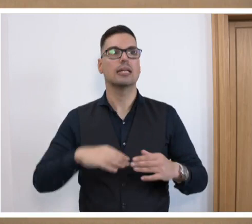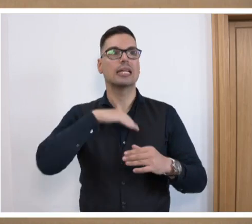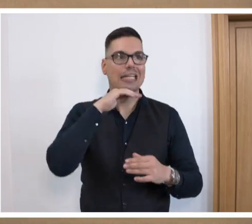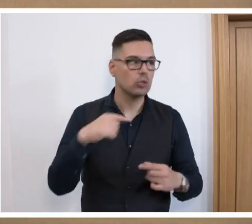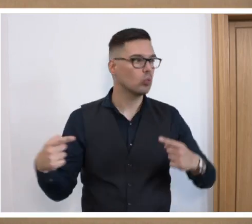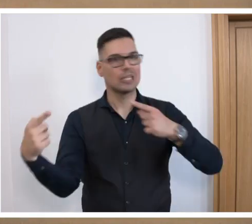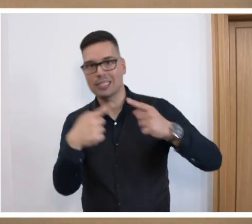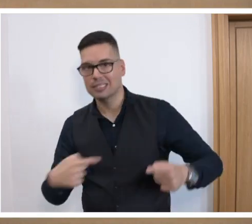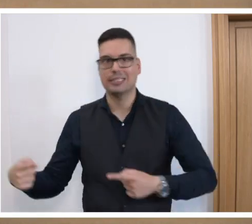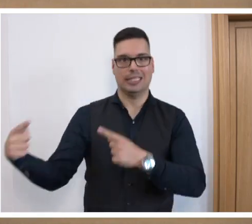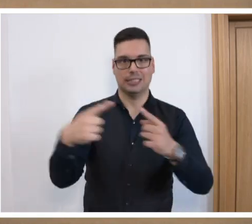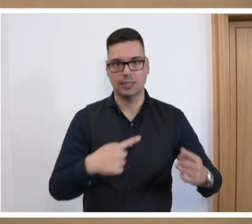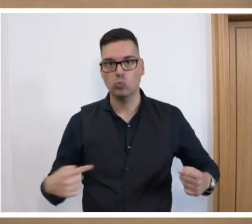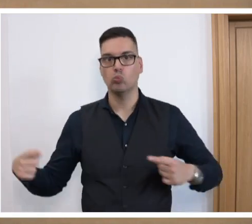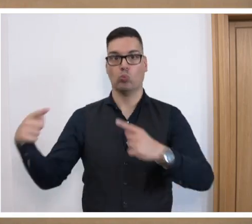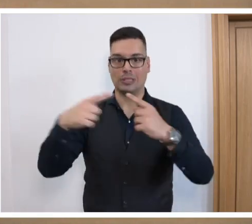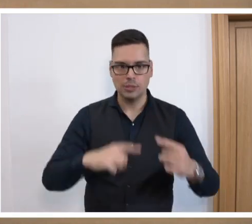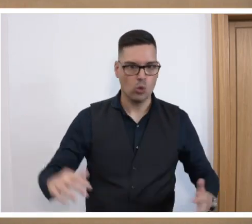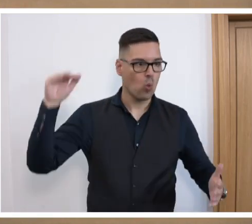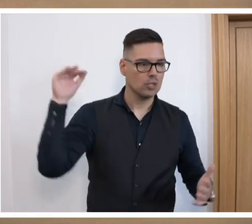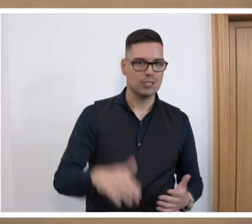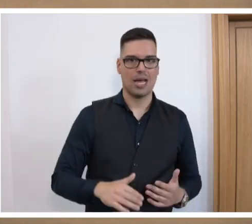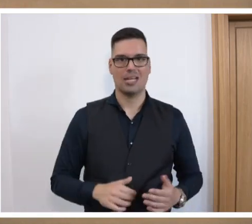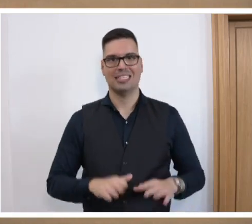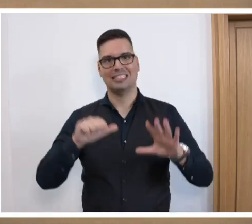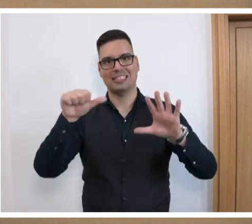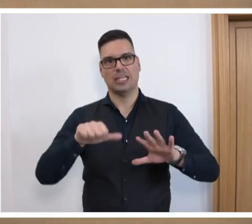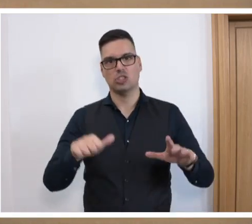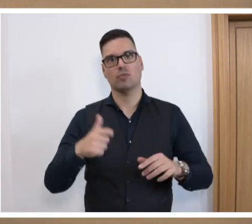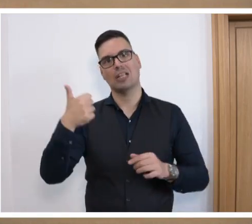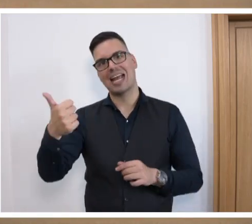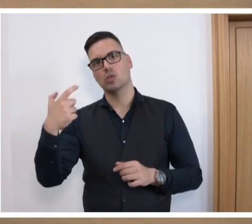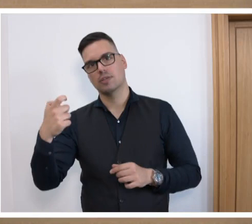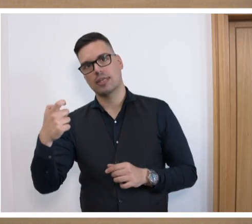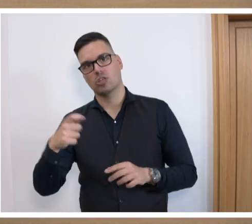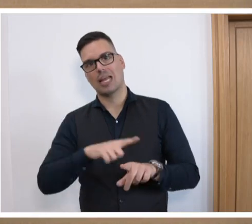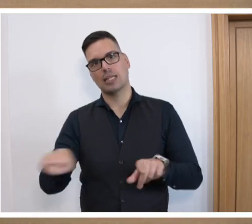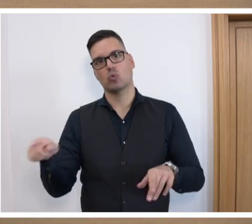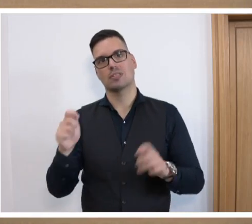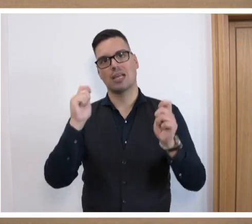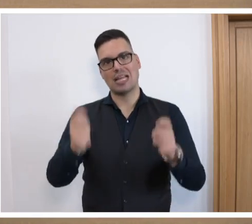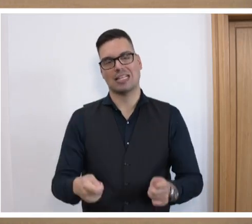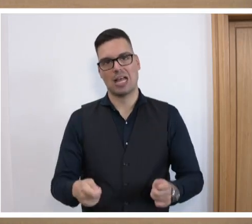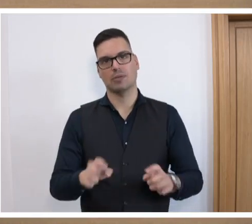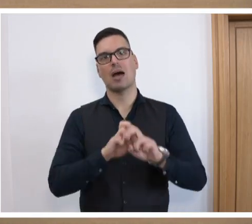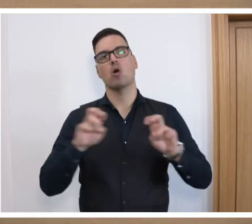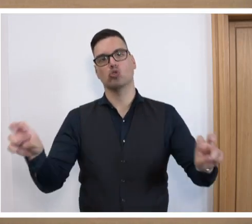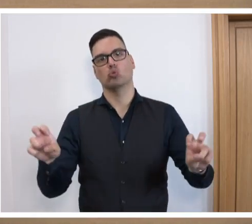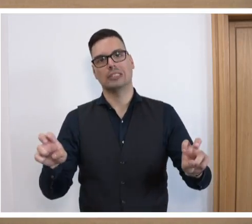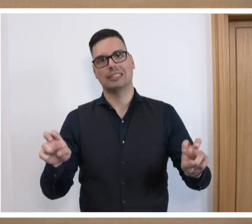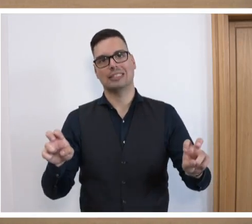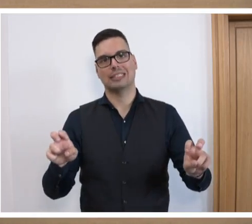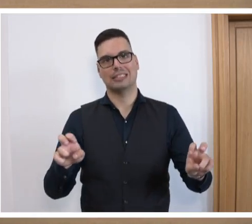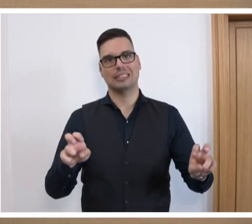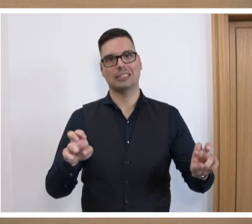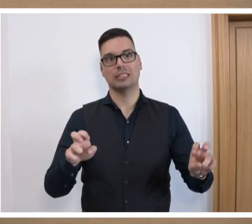werden konnte, um einen Konsens herzustellen. 16 von 21 Änderungsanträgen wurden im Ausschuss